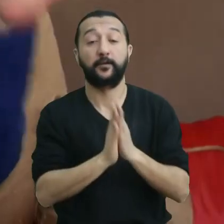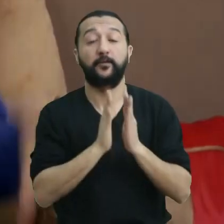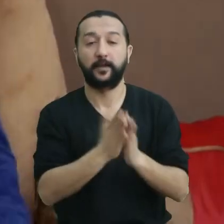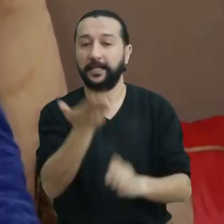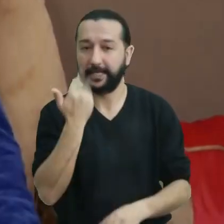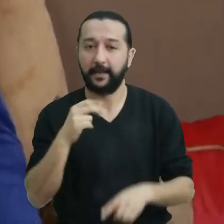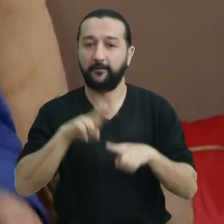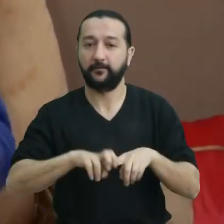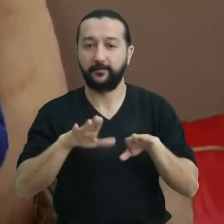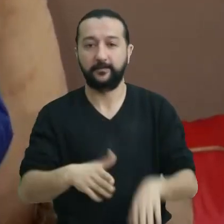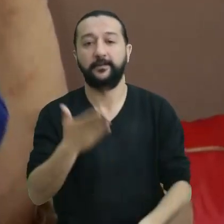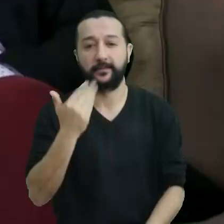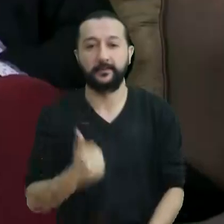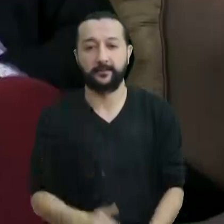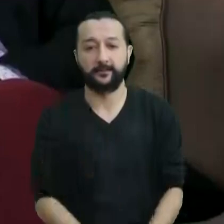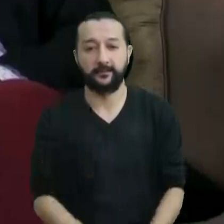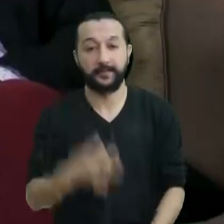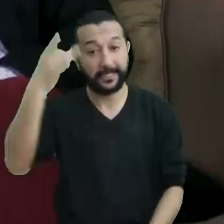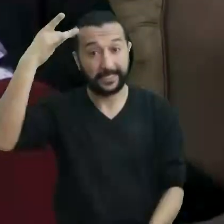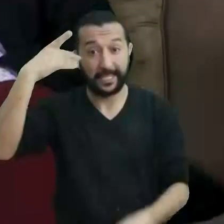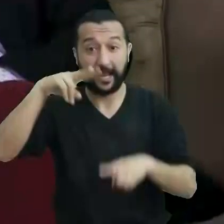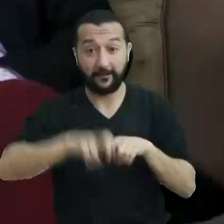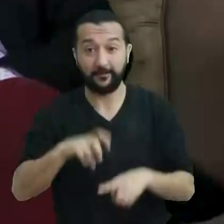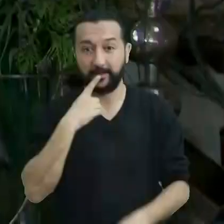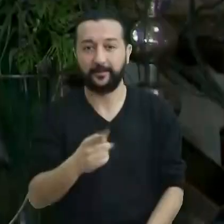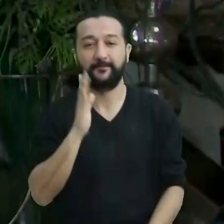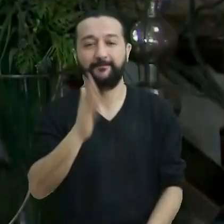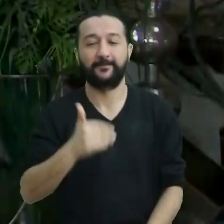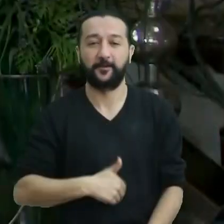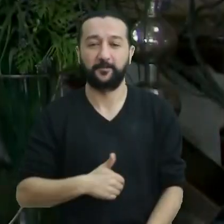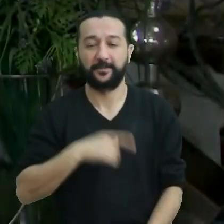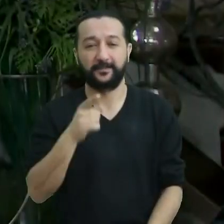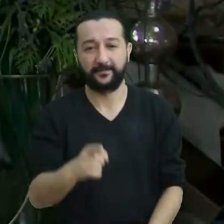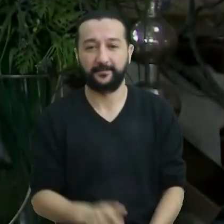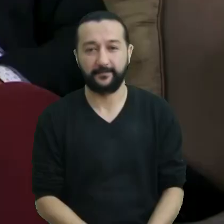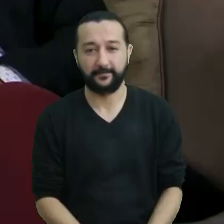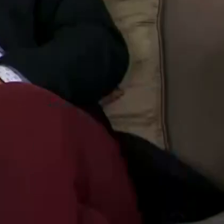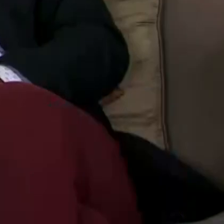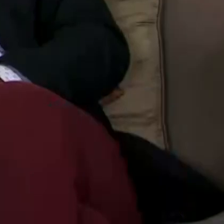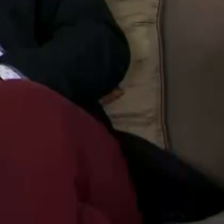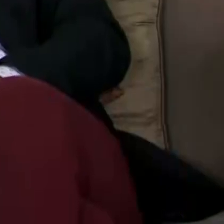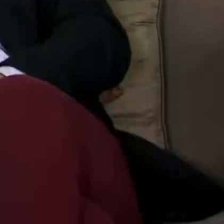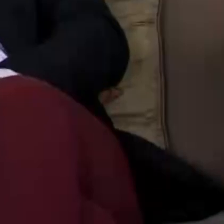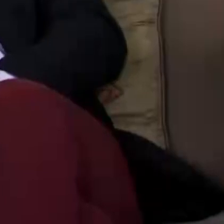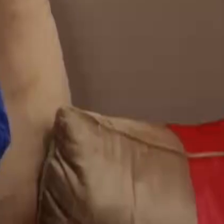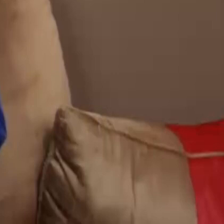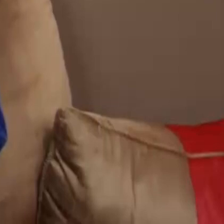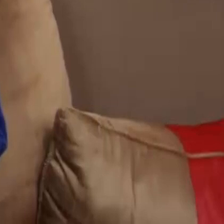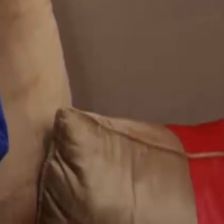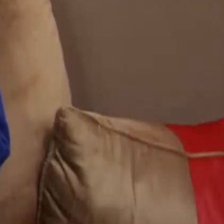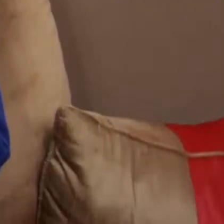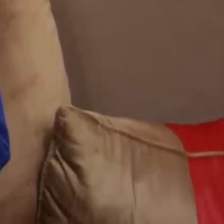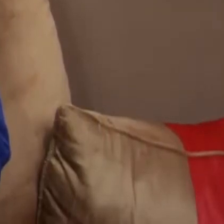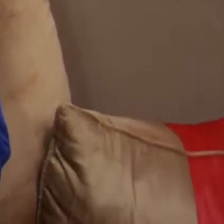Pardon. Gel otur. Gel otur. Kemal fena bozuldu. Rüyam